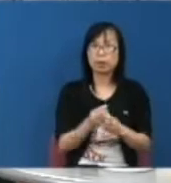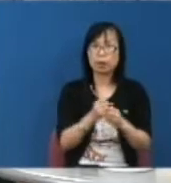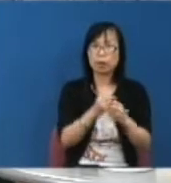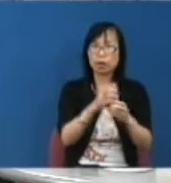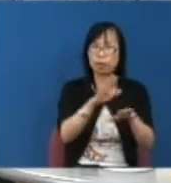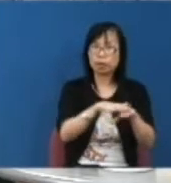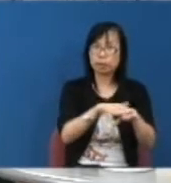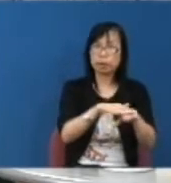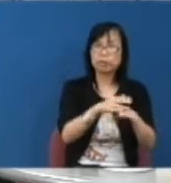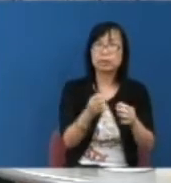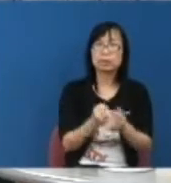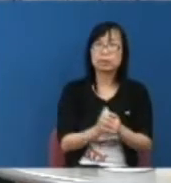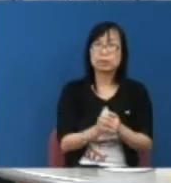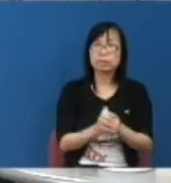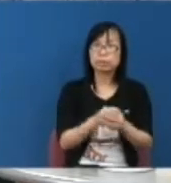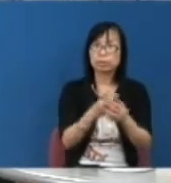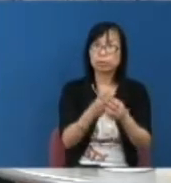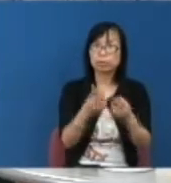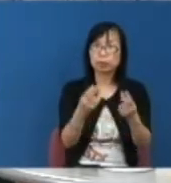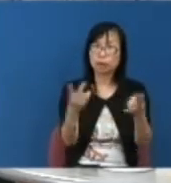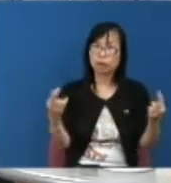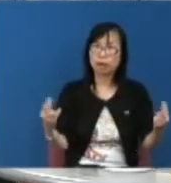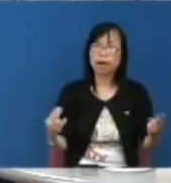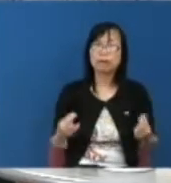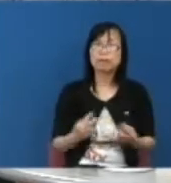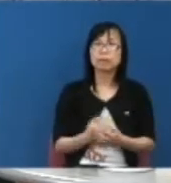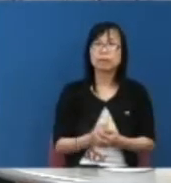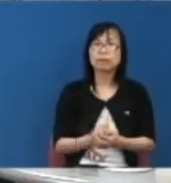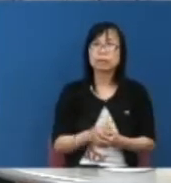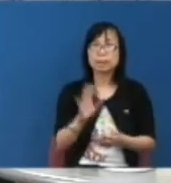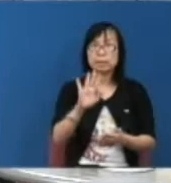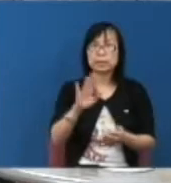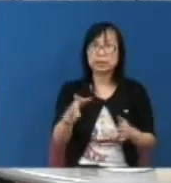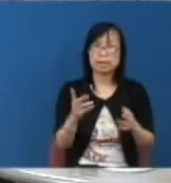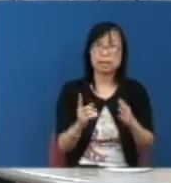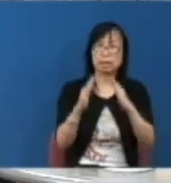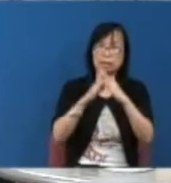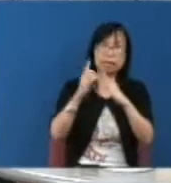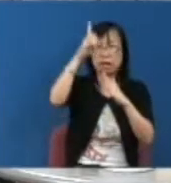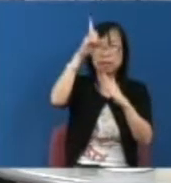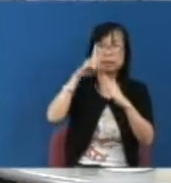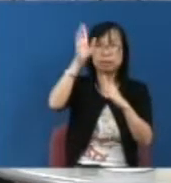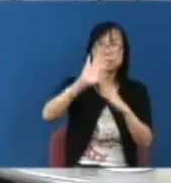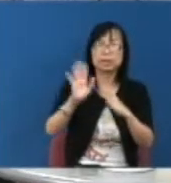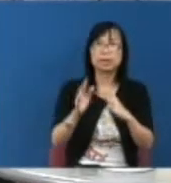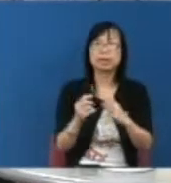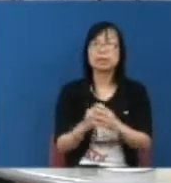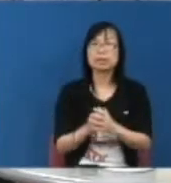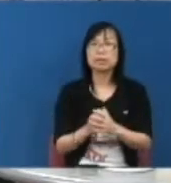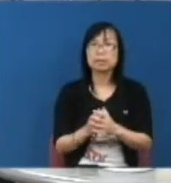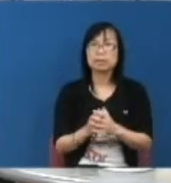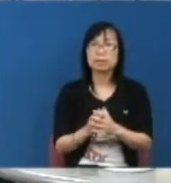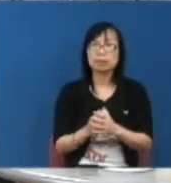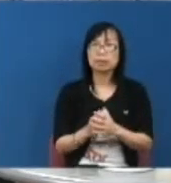我哋可以喺 podium 嗰度做呢一個綠化，就唔使下喺最頂層去做，係啦，因為佢